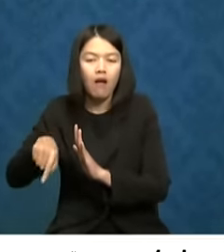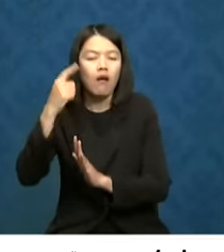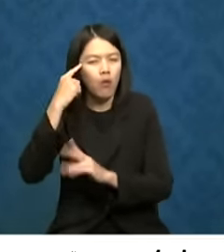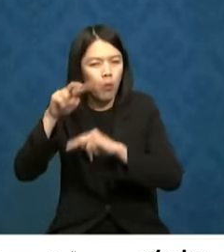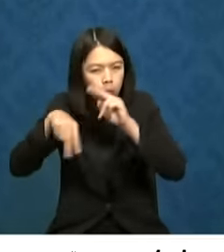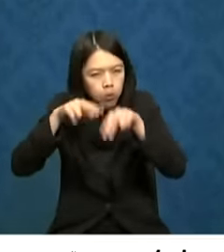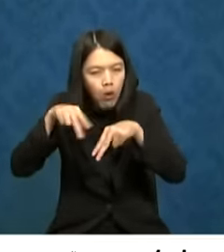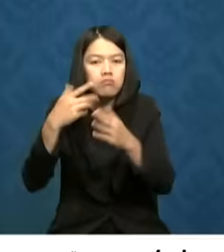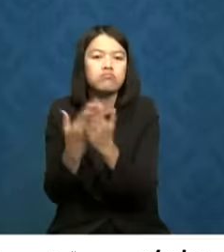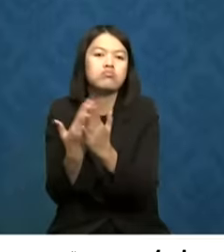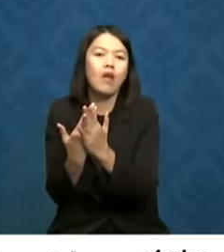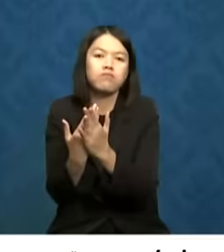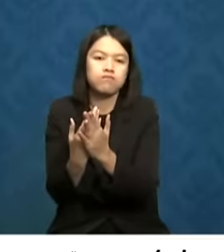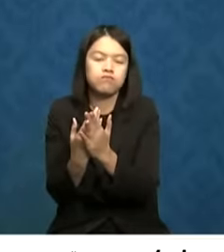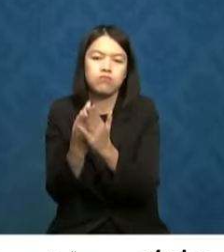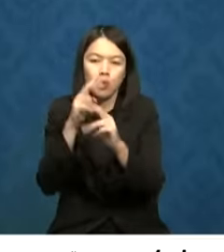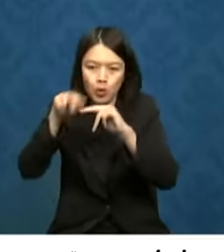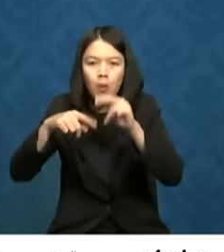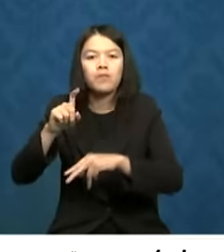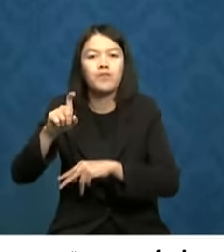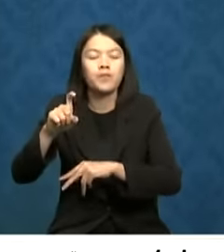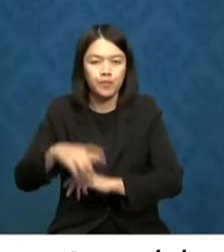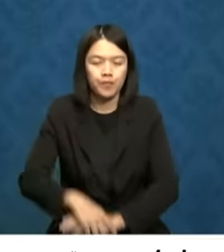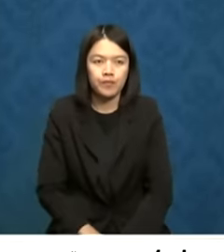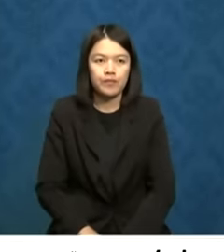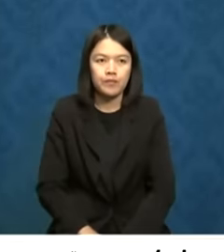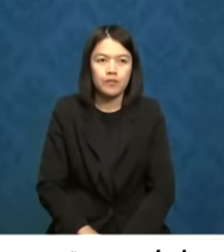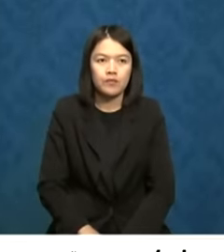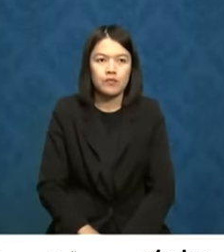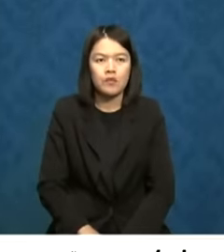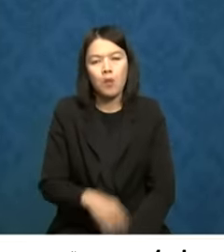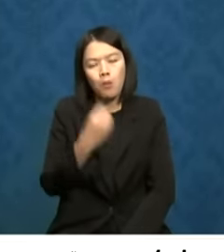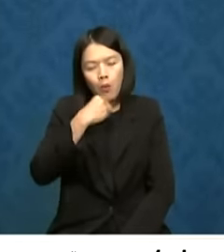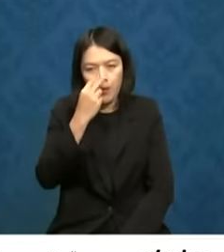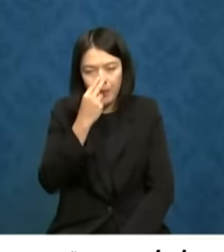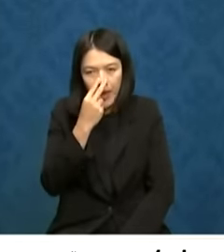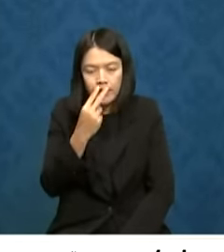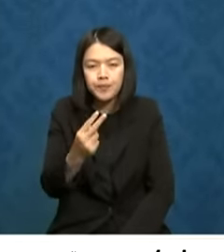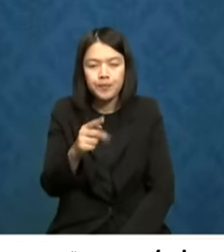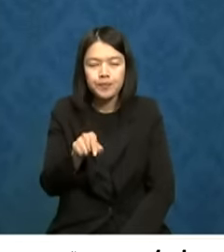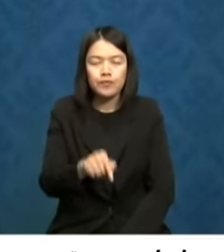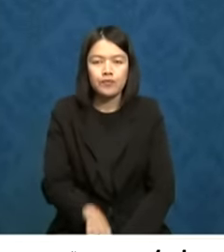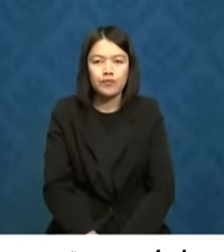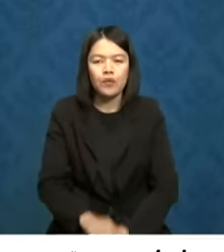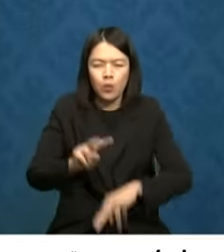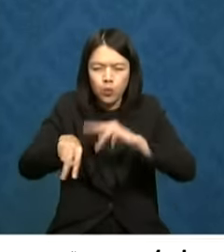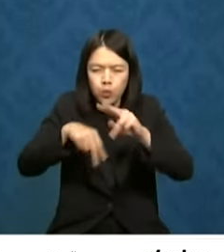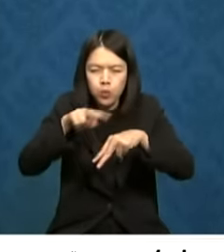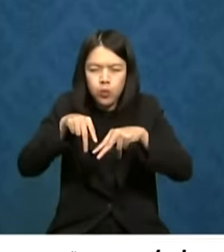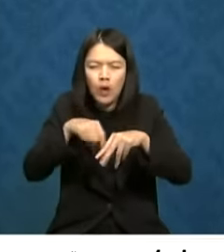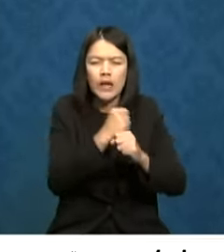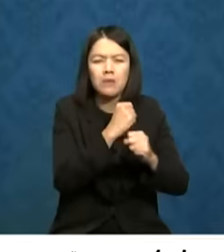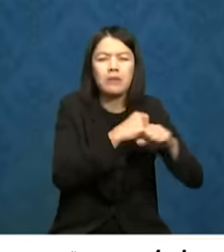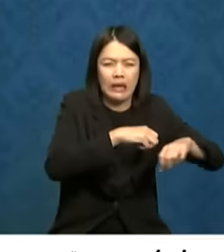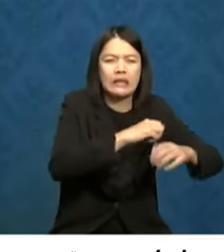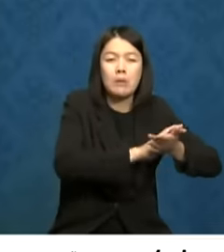ตรวจสอบการใช้เงินในลักษณะแบบนี้ได้ส่วนใหญ่ก็จะเป็นการเอ่อตรวจสอบหลังจากทำ